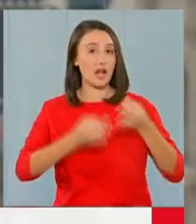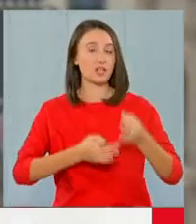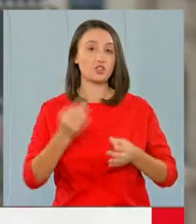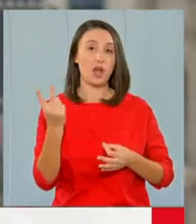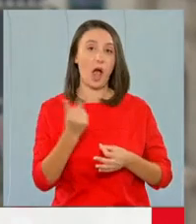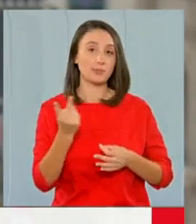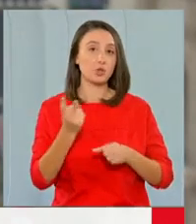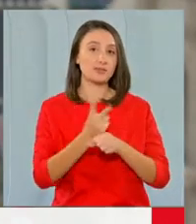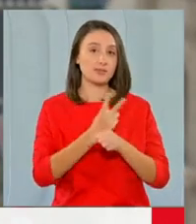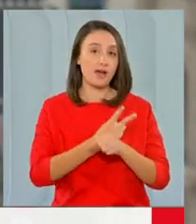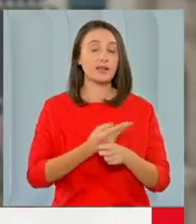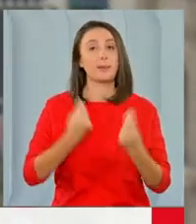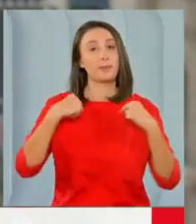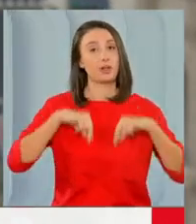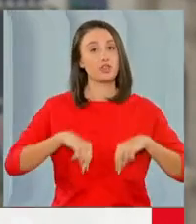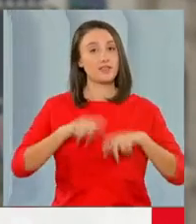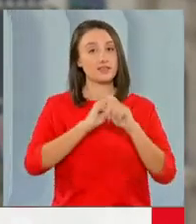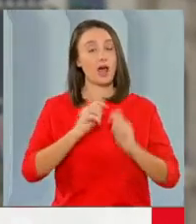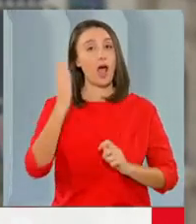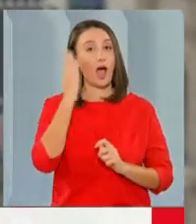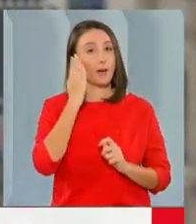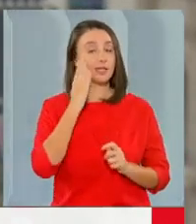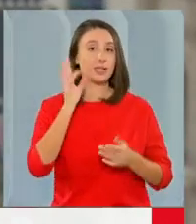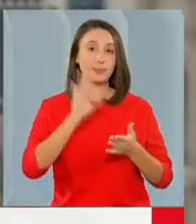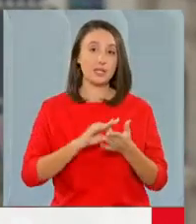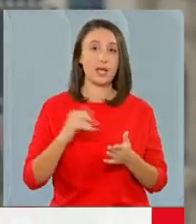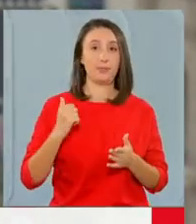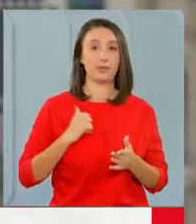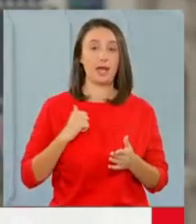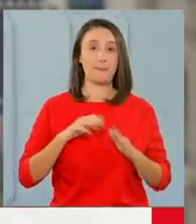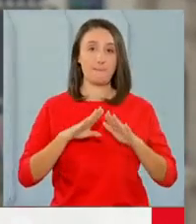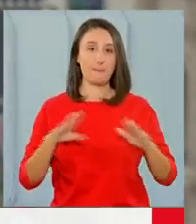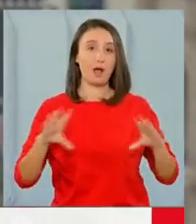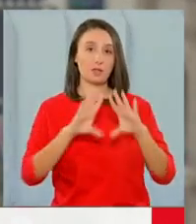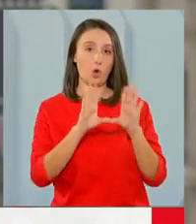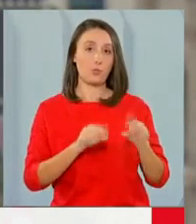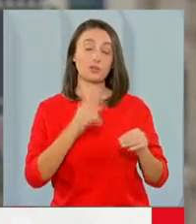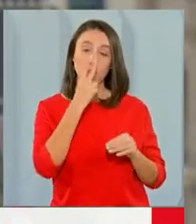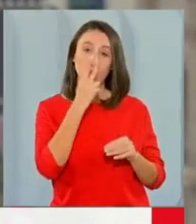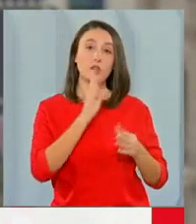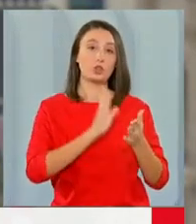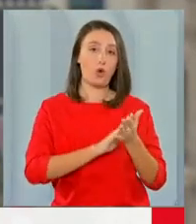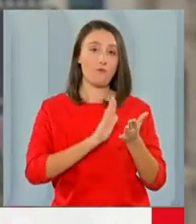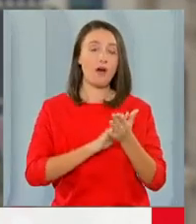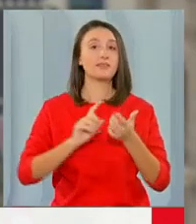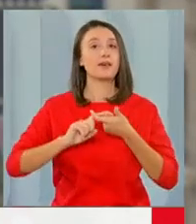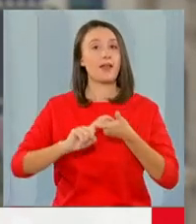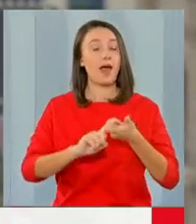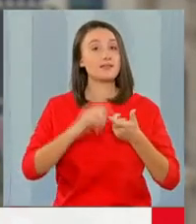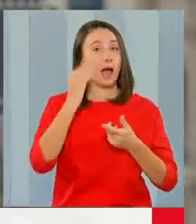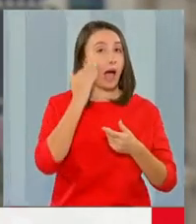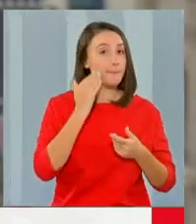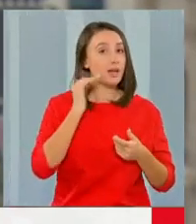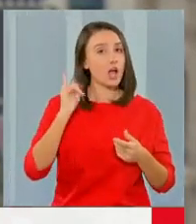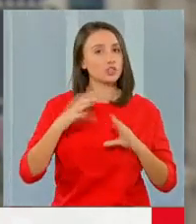cele două state președintele țării ale amintit faptul că prezența militarilor în vasele Românești sunt o dovadă că relația dintre Statele Unite și țara noastră